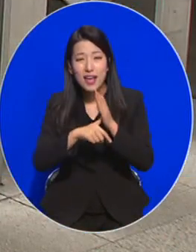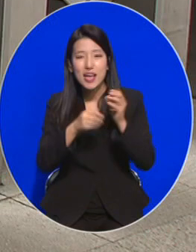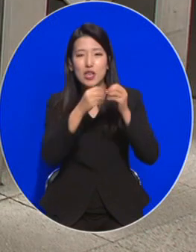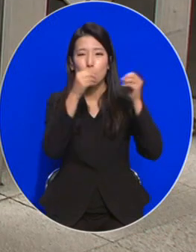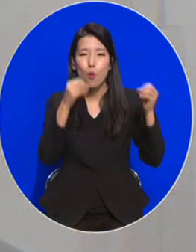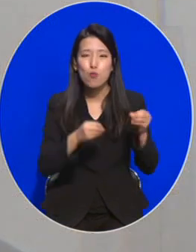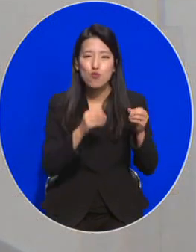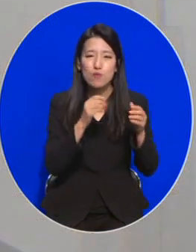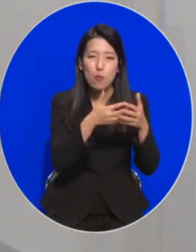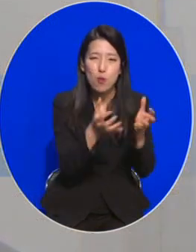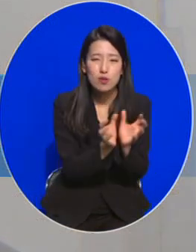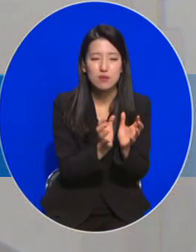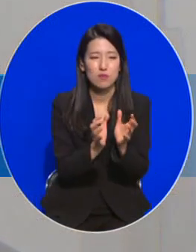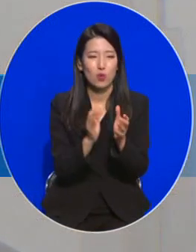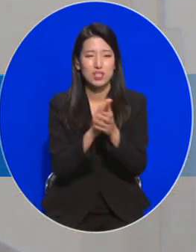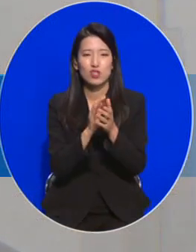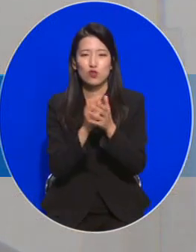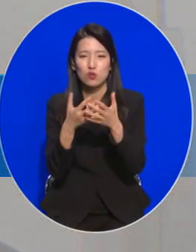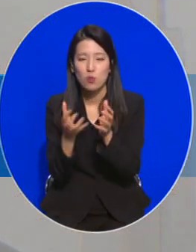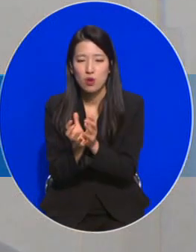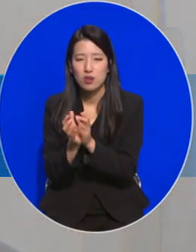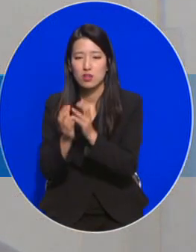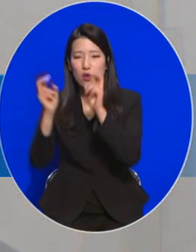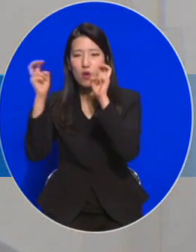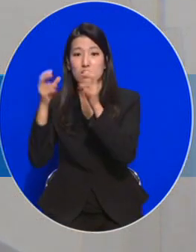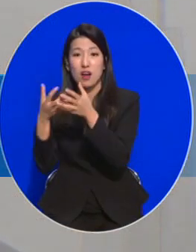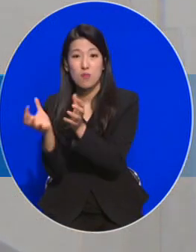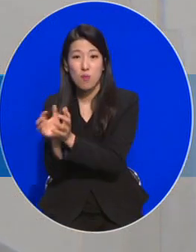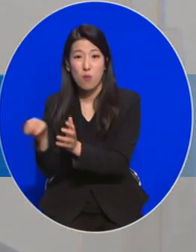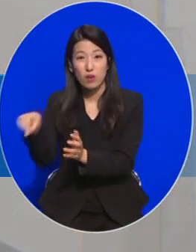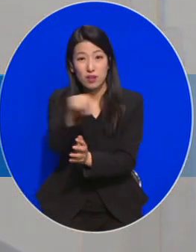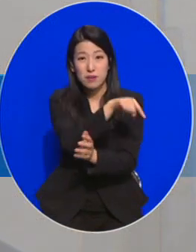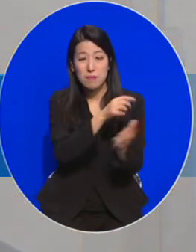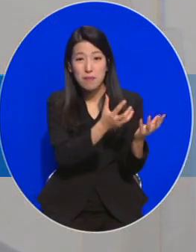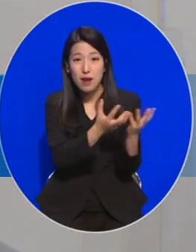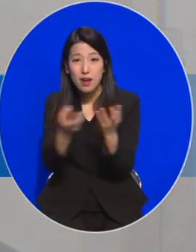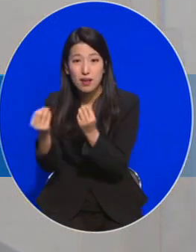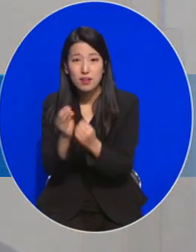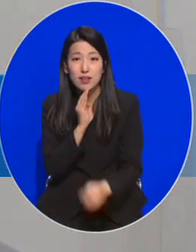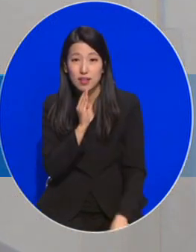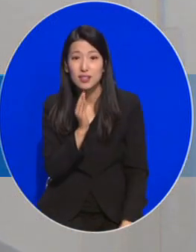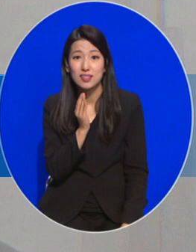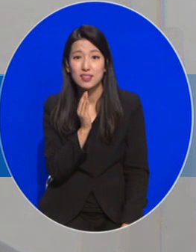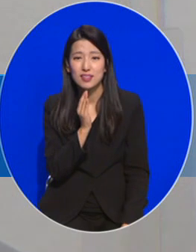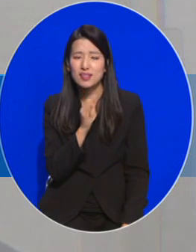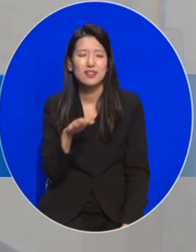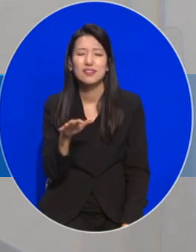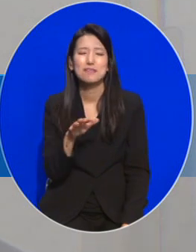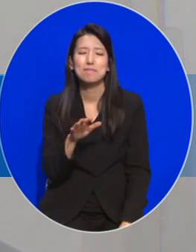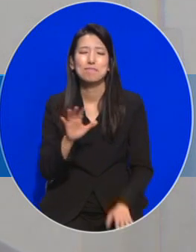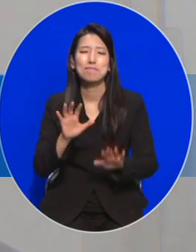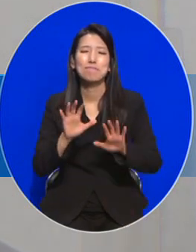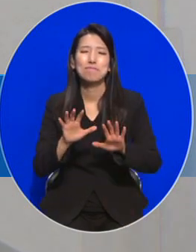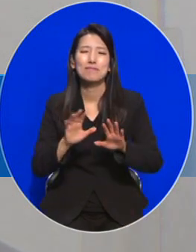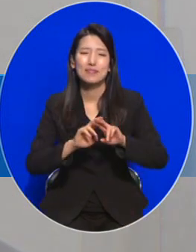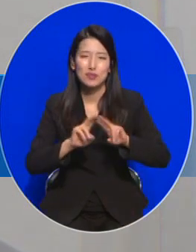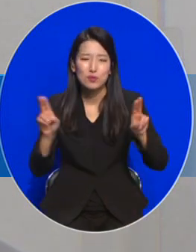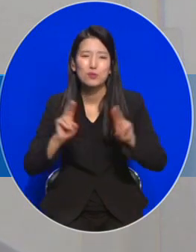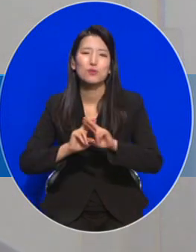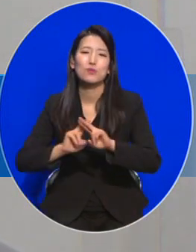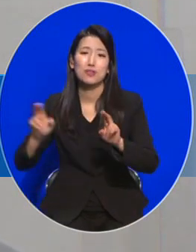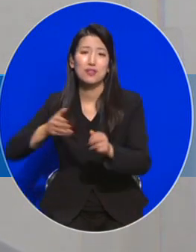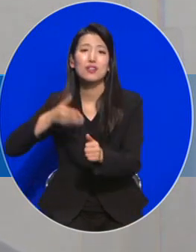입니다 홍련의 등 많은 그런 모임을 계획하고 계신 걸로 알고 있습니다 아직까지는 지역사회의